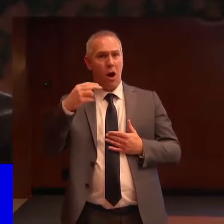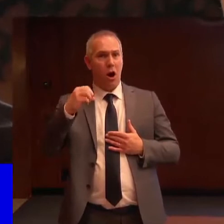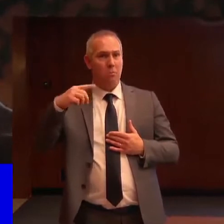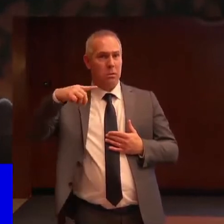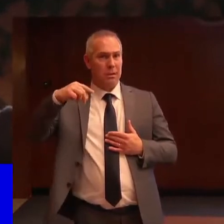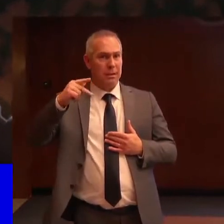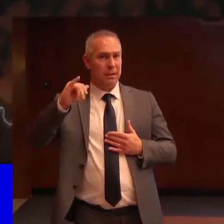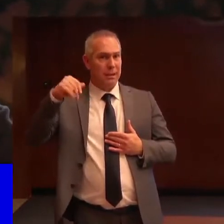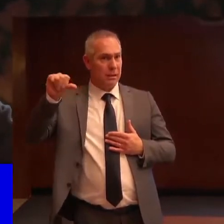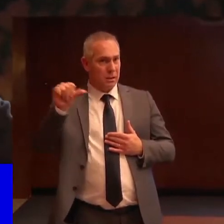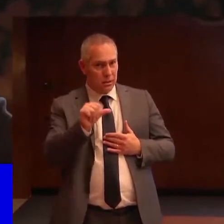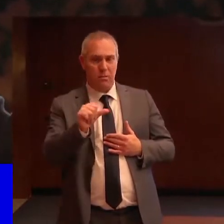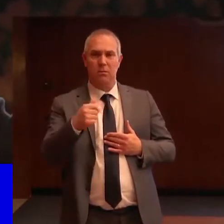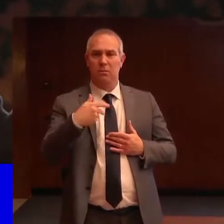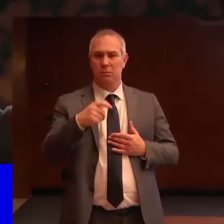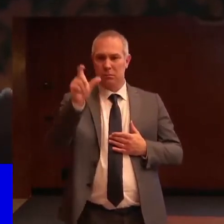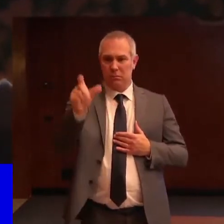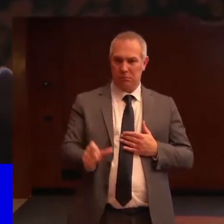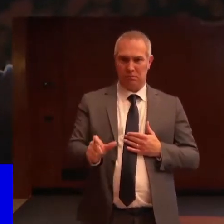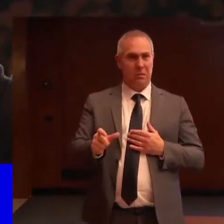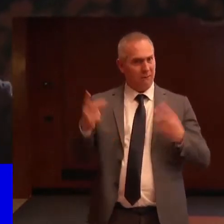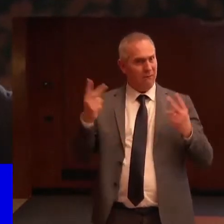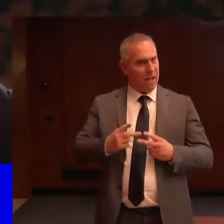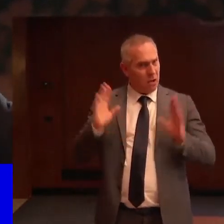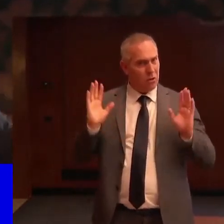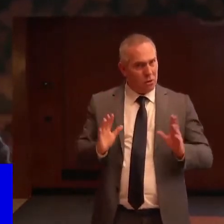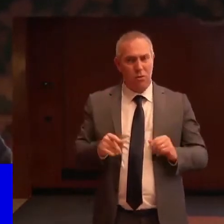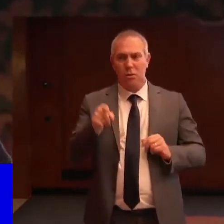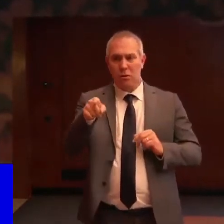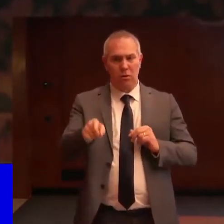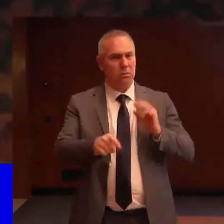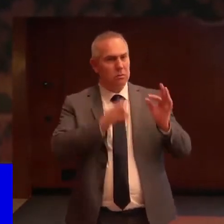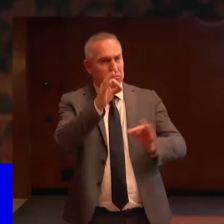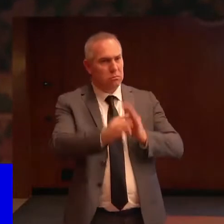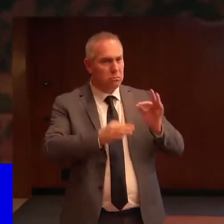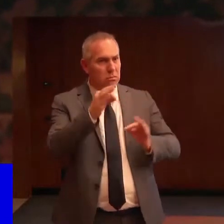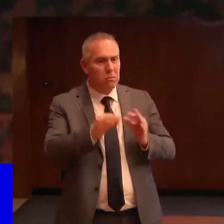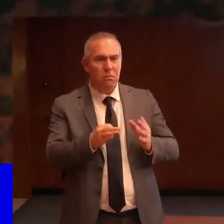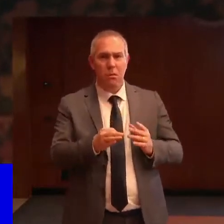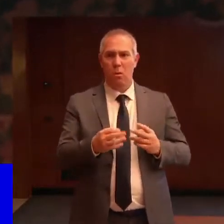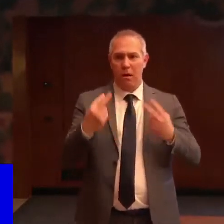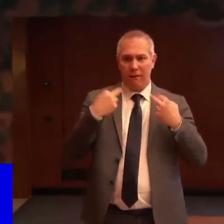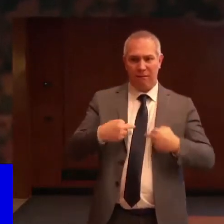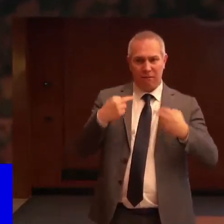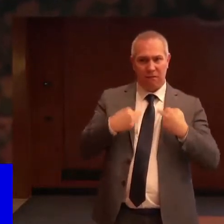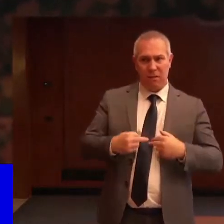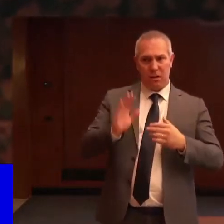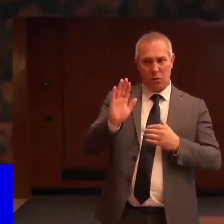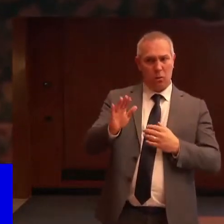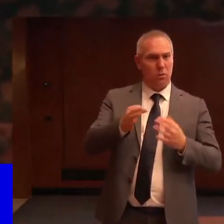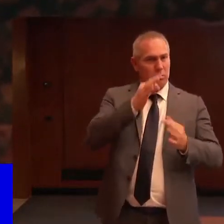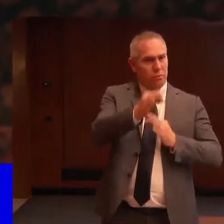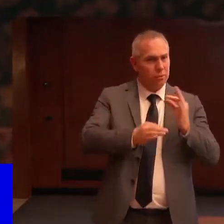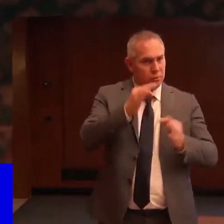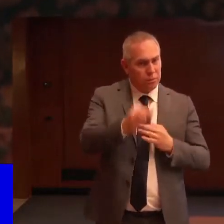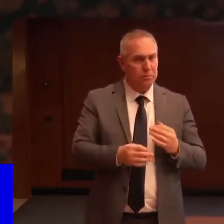si parla di un personaggio reale e se ne descrive con un biopic la vita. Direi che però vanno